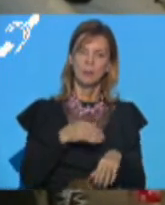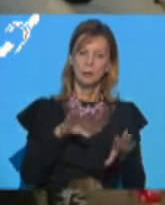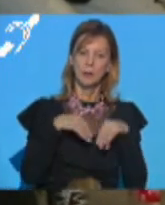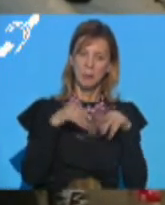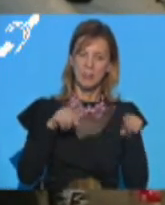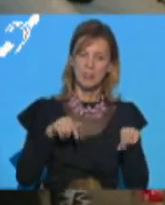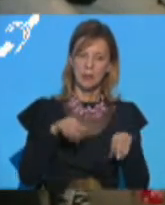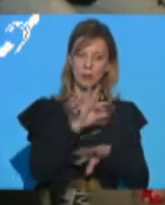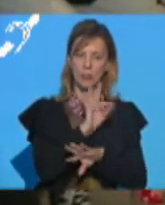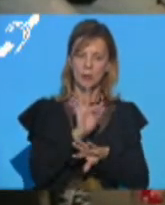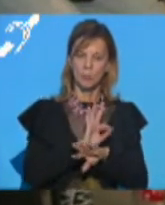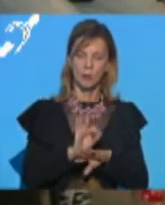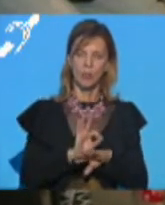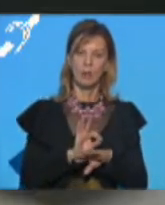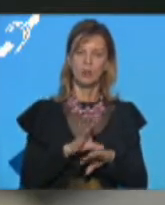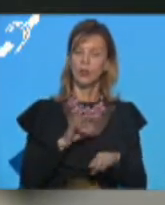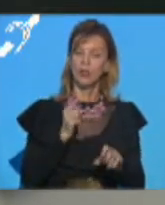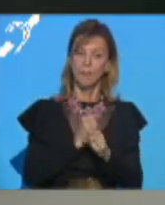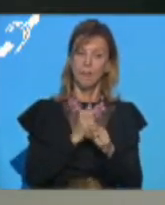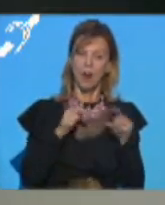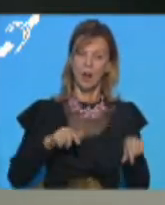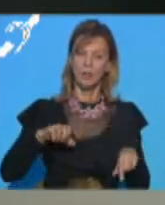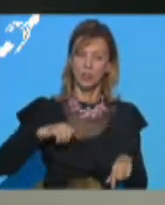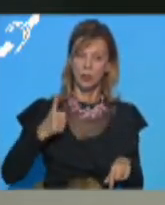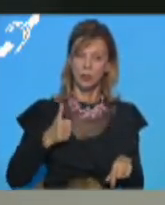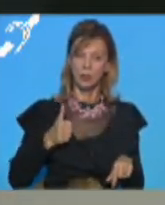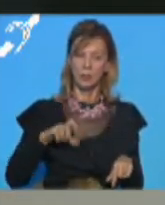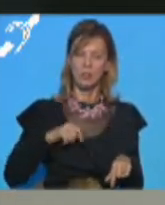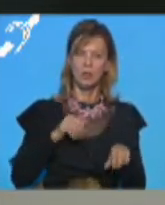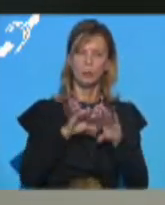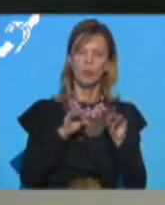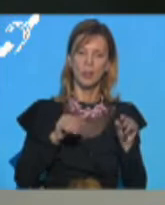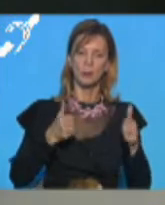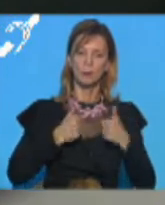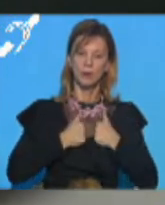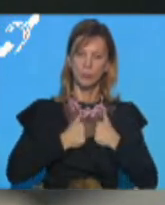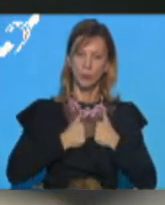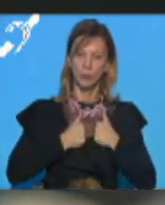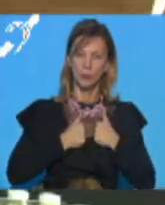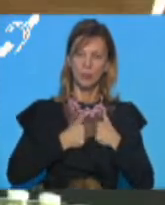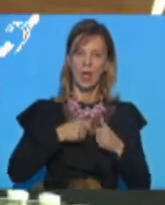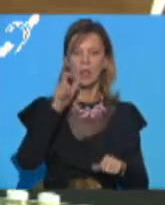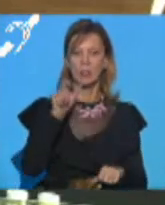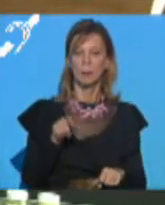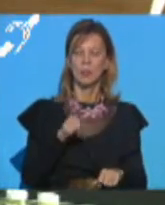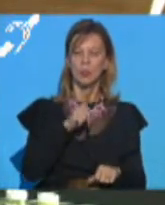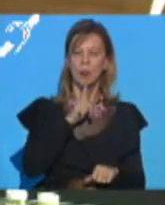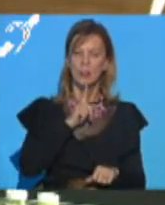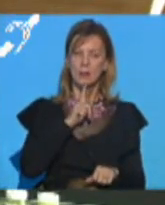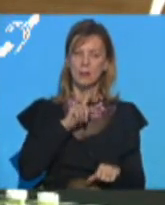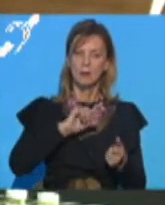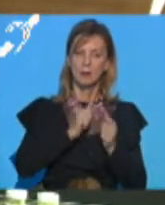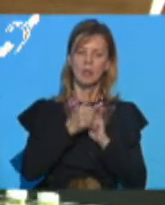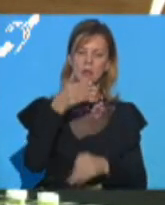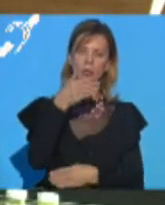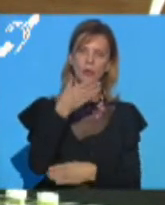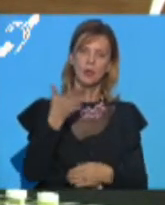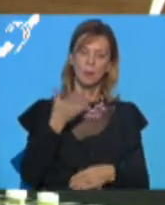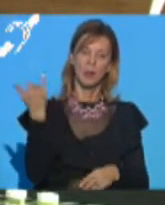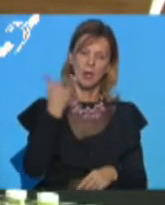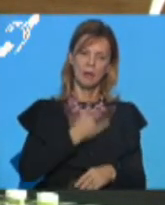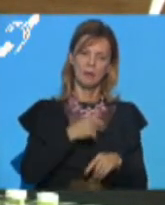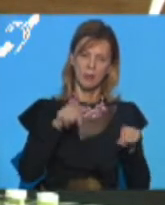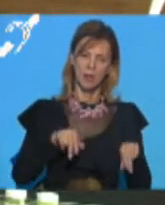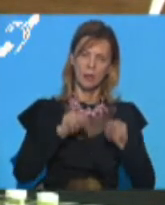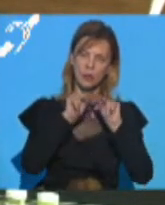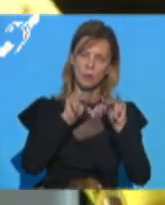Mi-ați spus puțin mai devreme că sunt implicați și mulți voluntari, fie oameni simpli, fie firme, care vin aici și